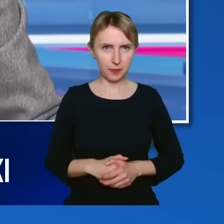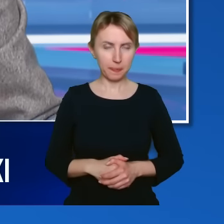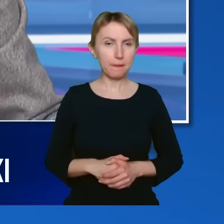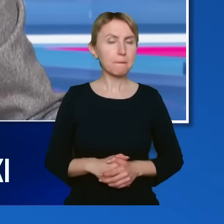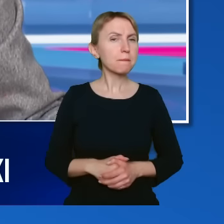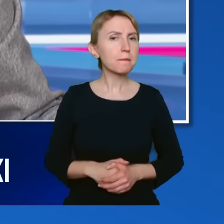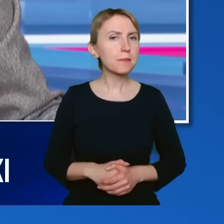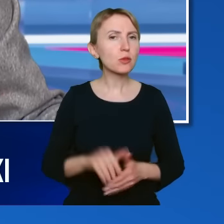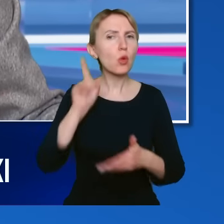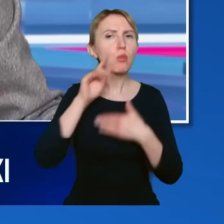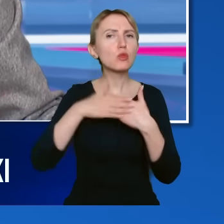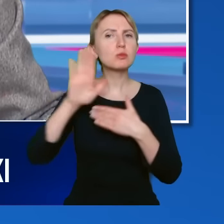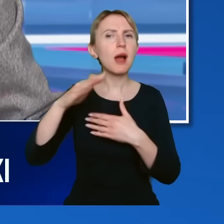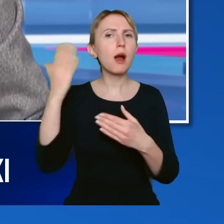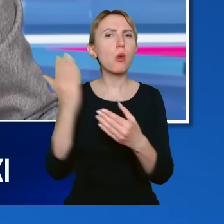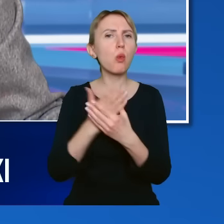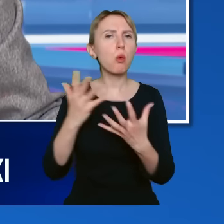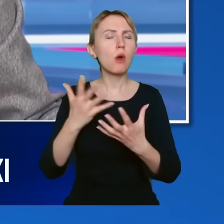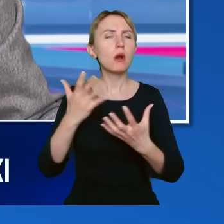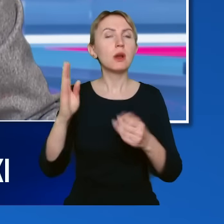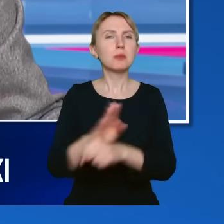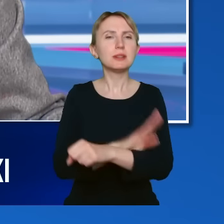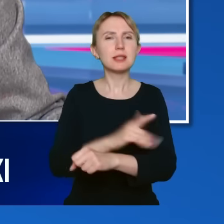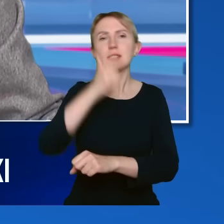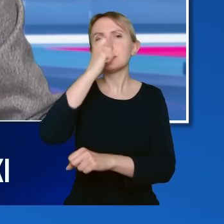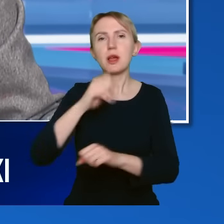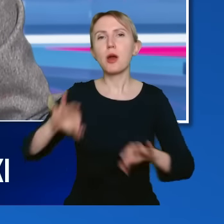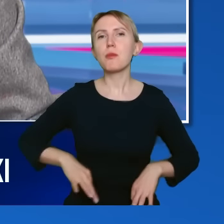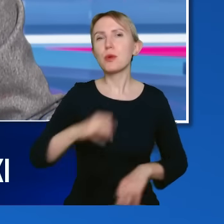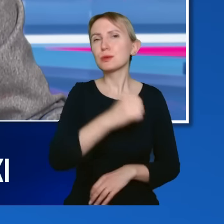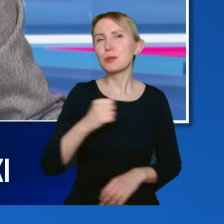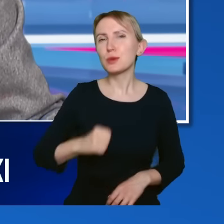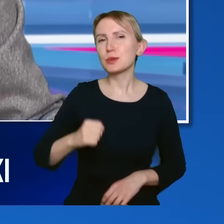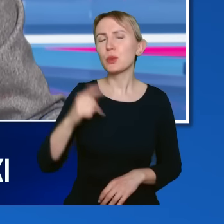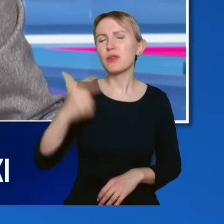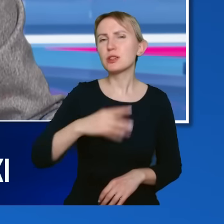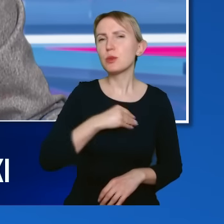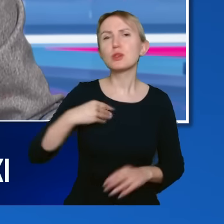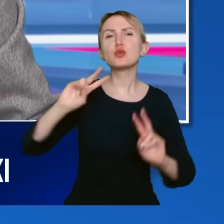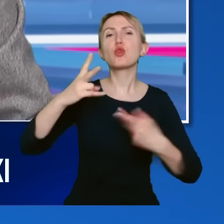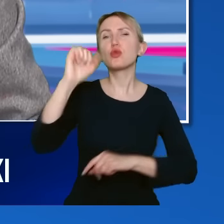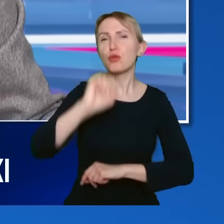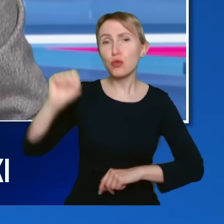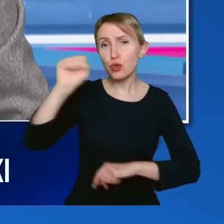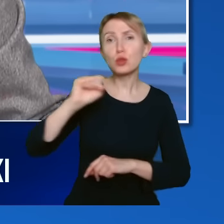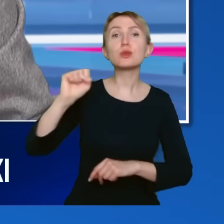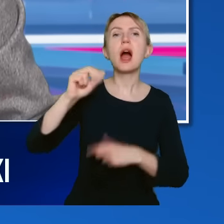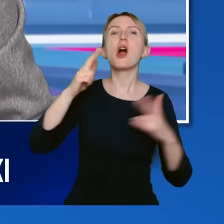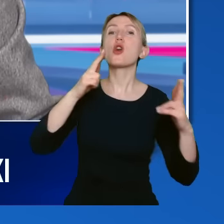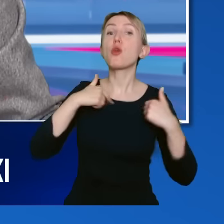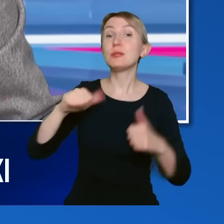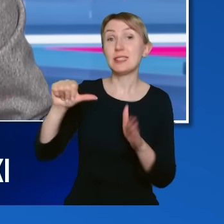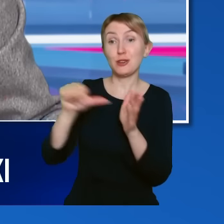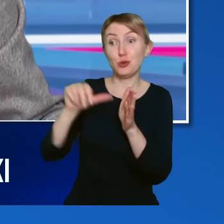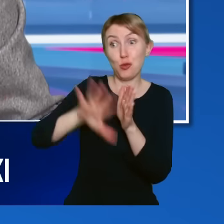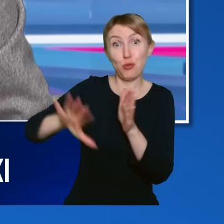Której mąż ma wielkie biznesy odpadowe, śmieciowe, pani poseł Polski 2050 z Wrocławia, która trafiła do Komisji Środowiska i która